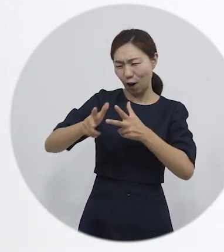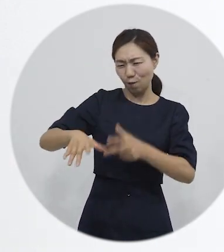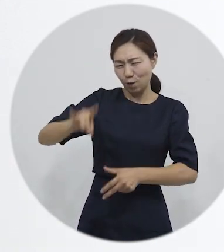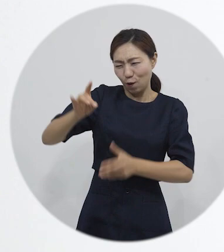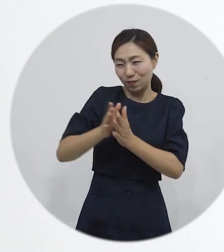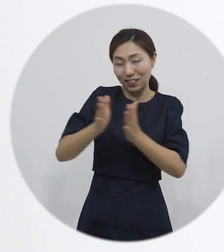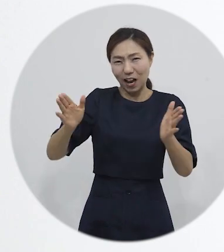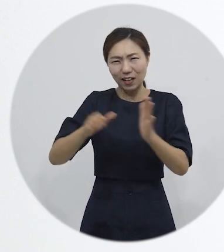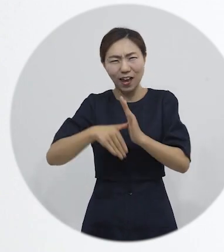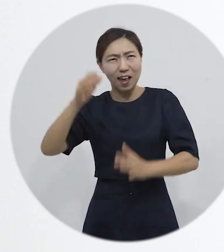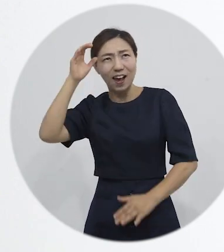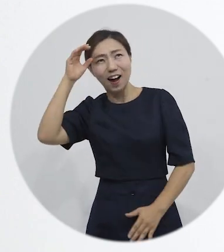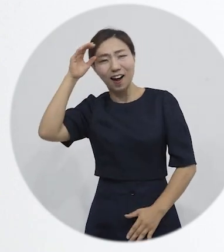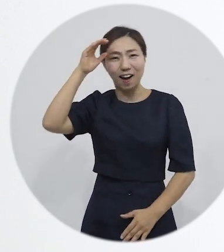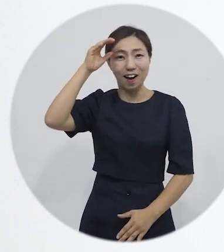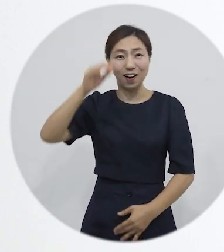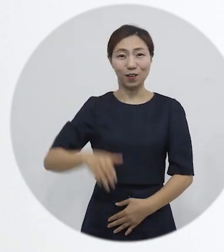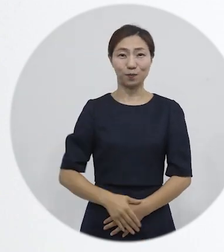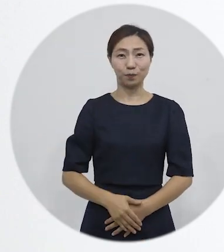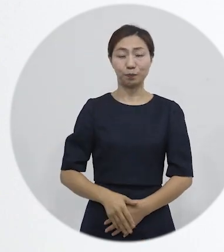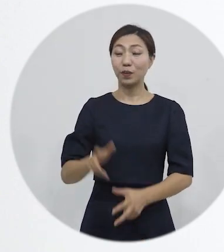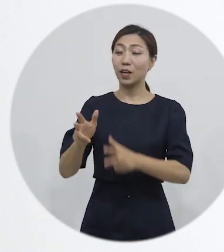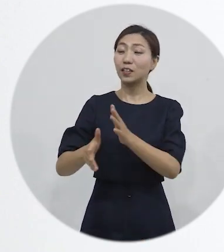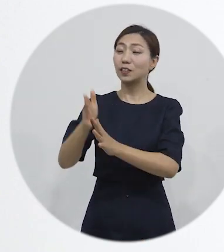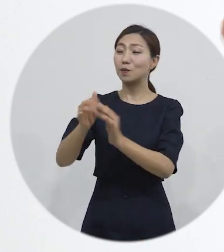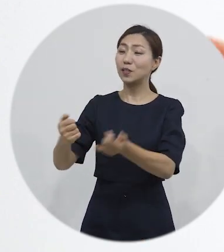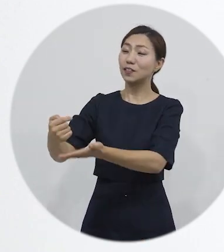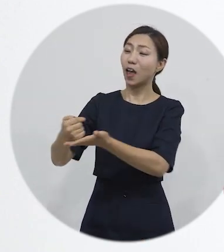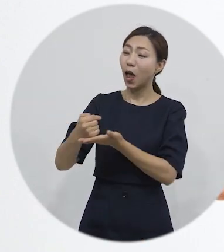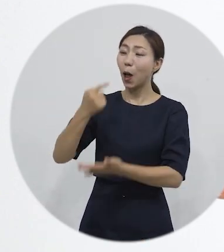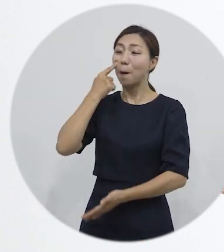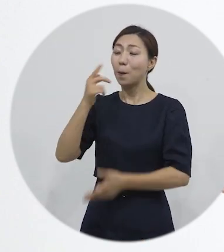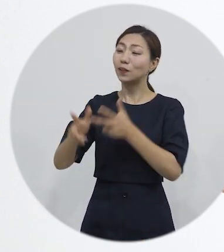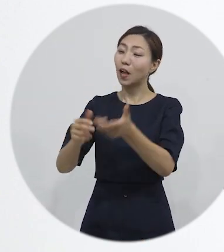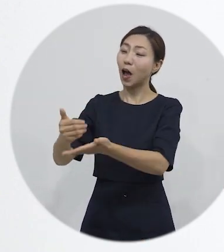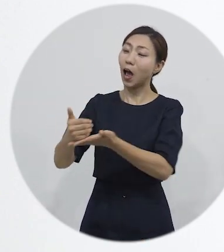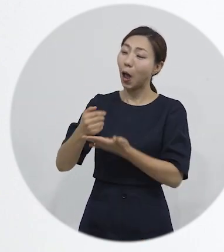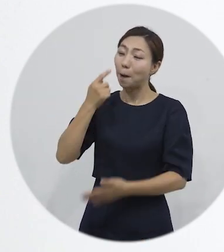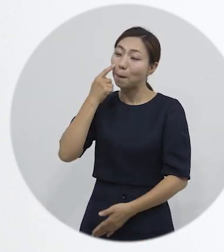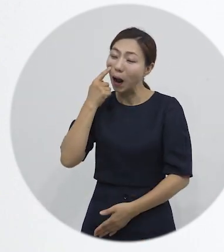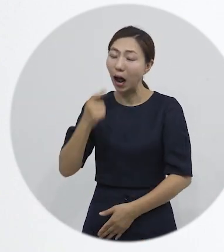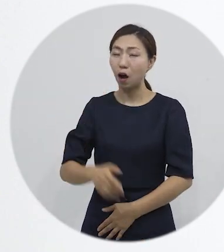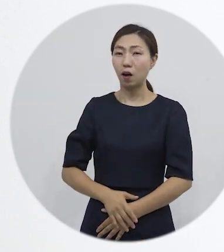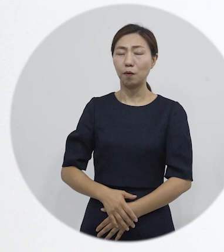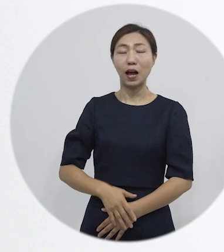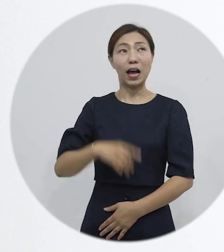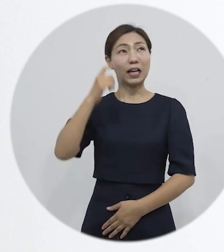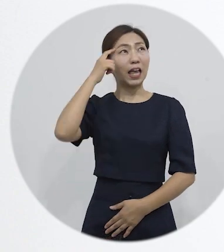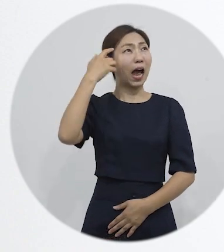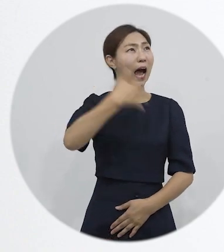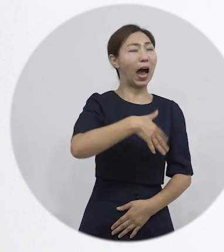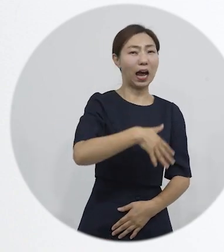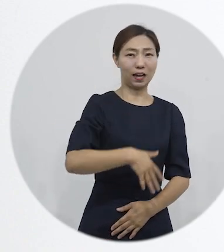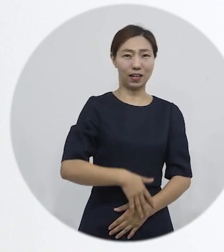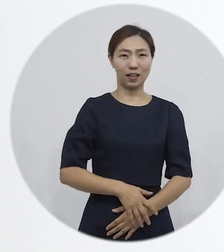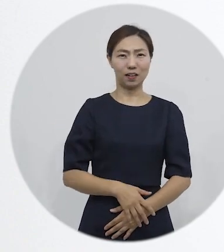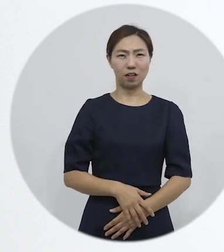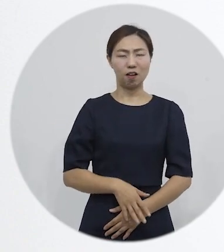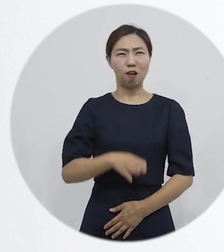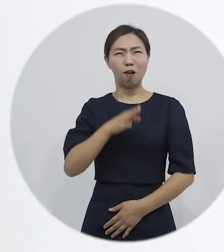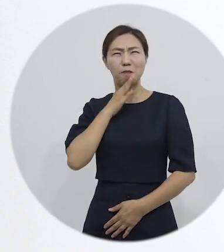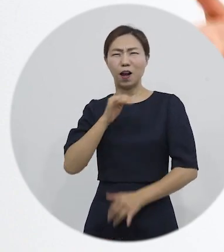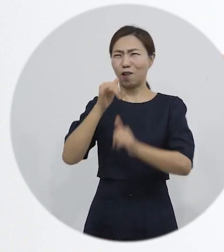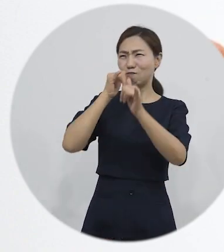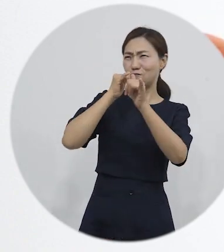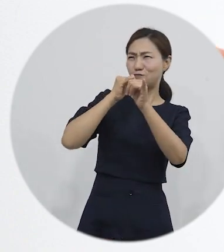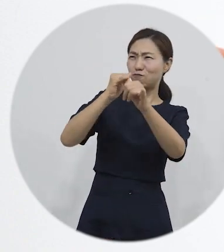그러니까 주민들에게 사업을 제안해보세요 라고 얘기를 하면 미처 우리가 생각하지 못했던 막